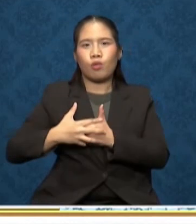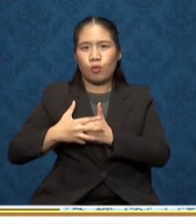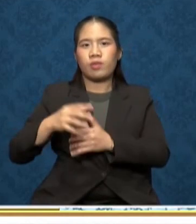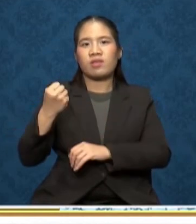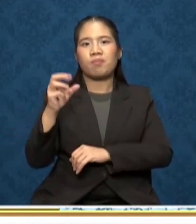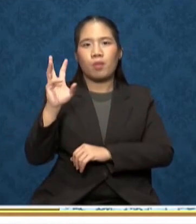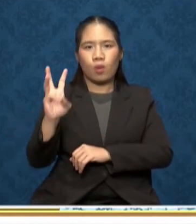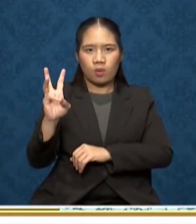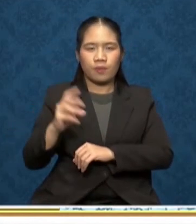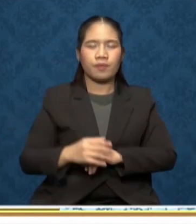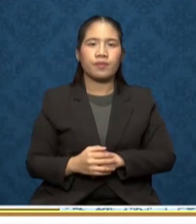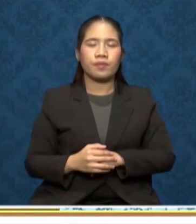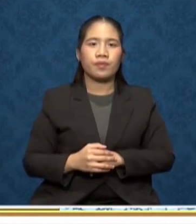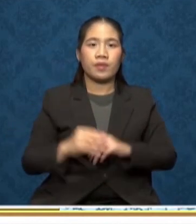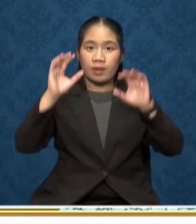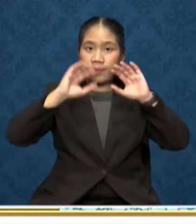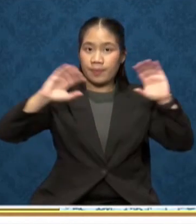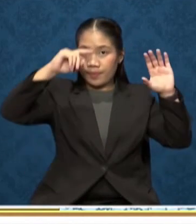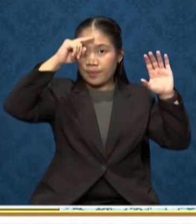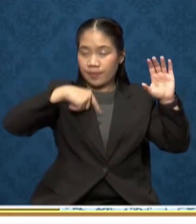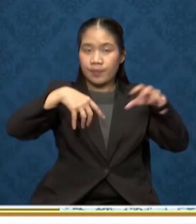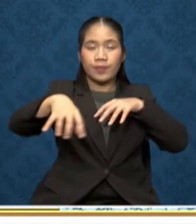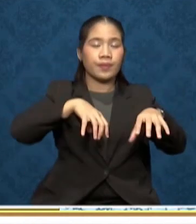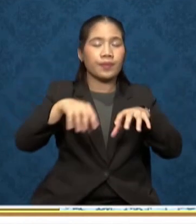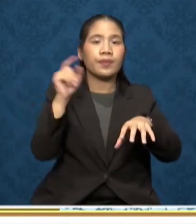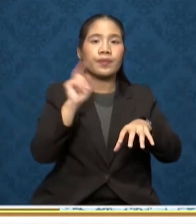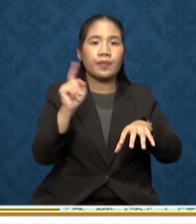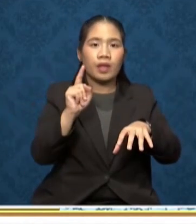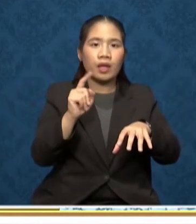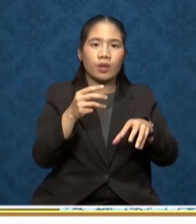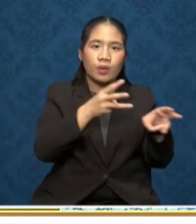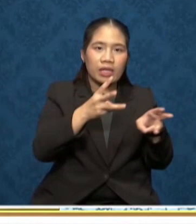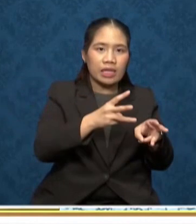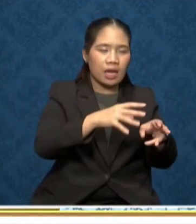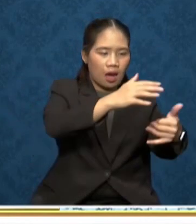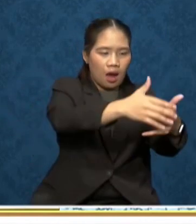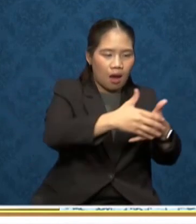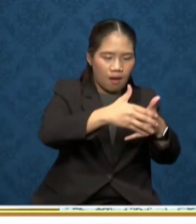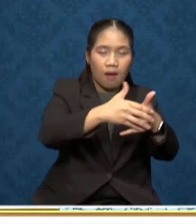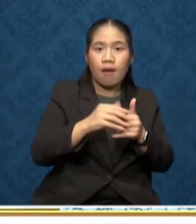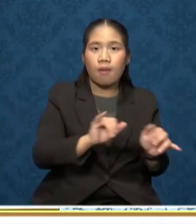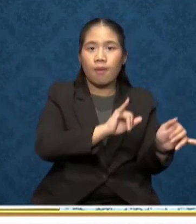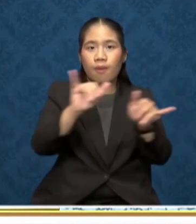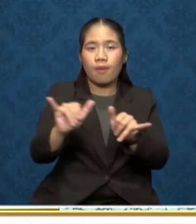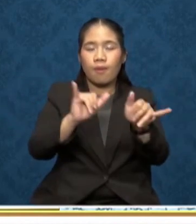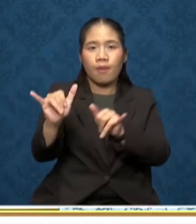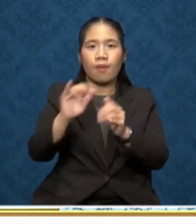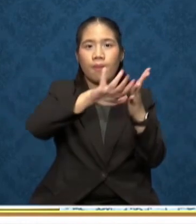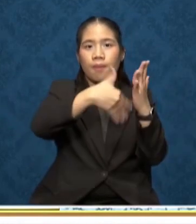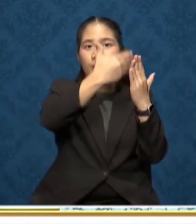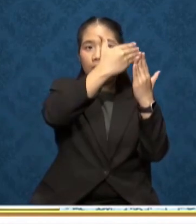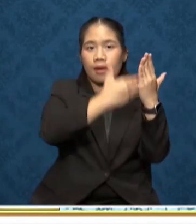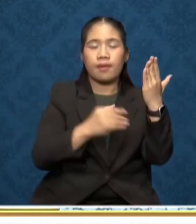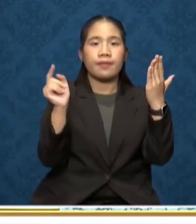สำรบกเดบการของรฐบาลในการชวยเหลือคนไทยรวมทางการอปยคนไยออกจ Israel มีดนี้นะครับ